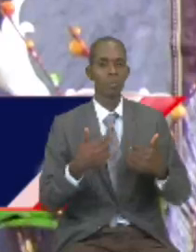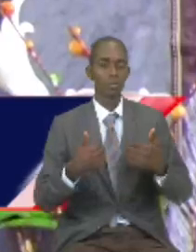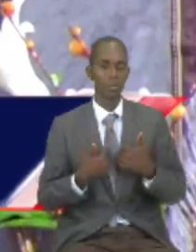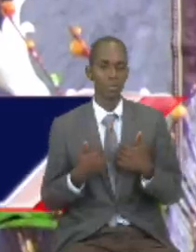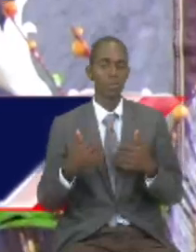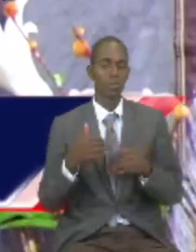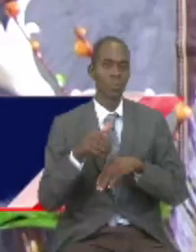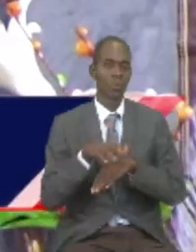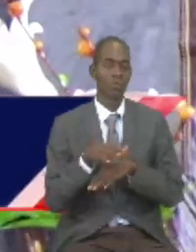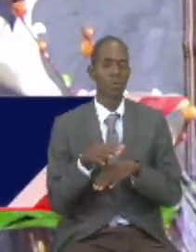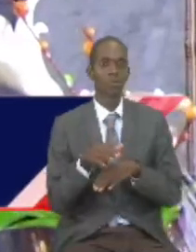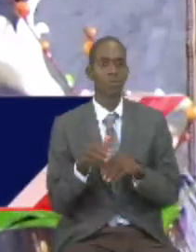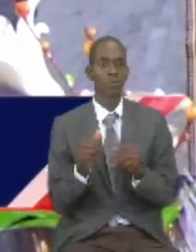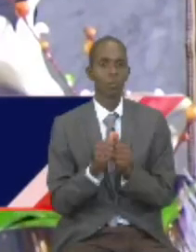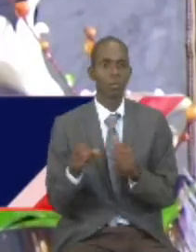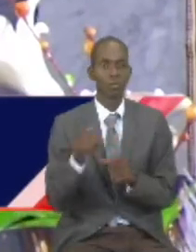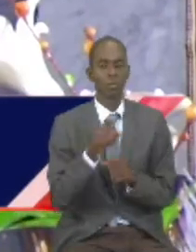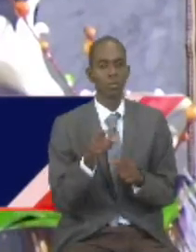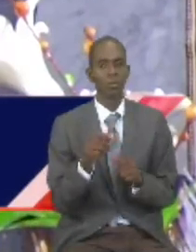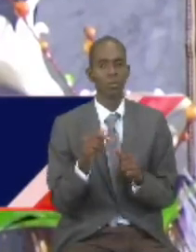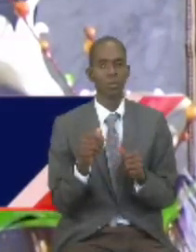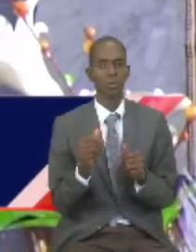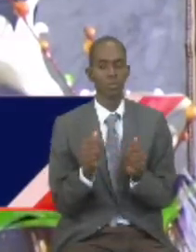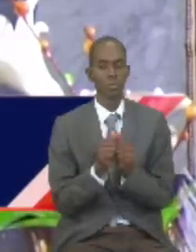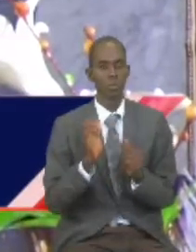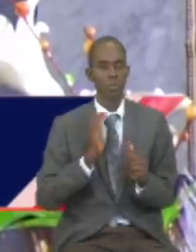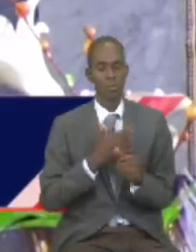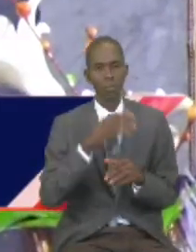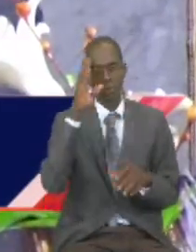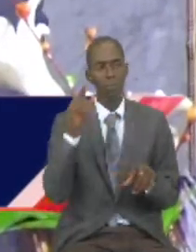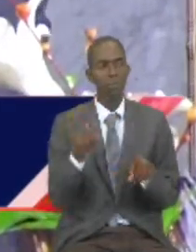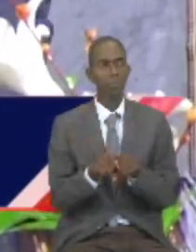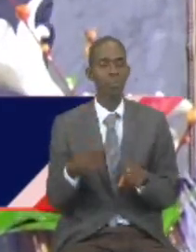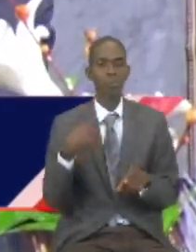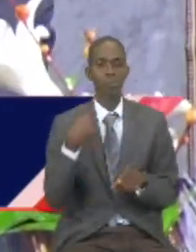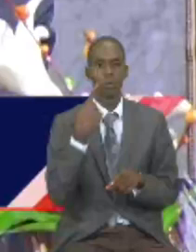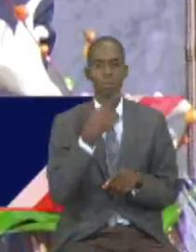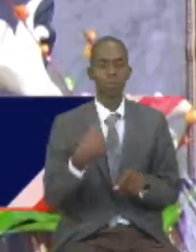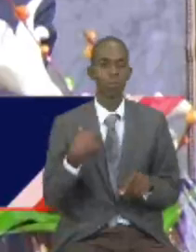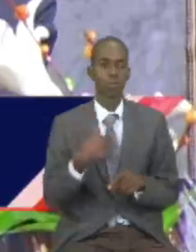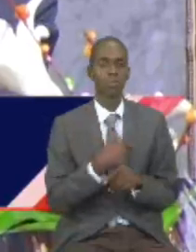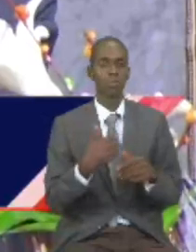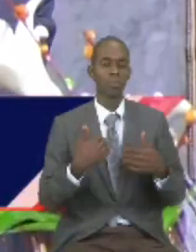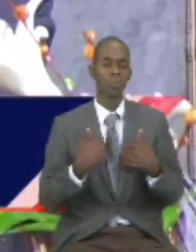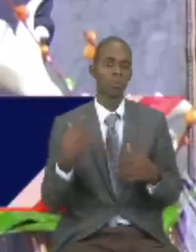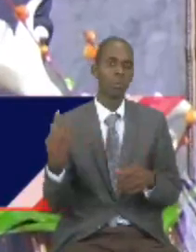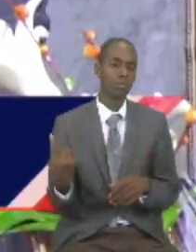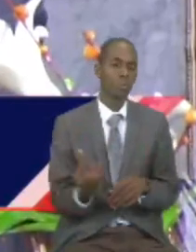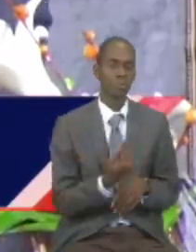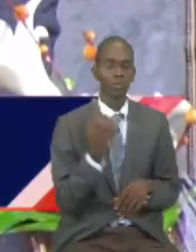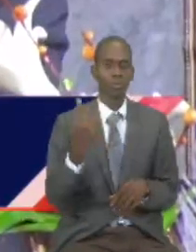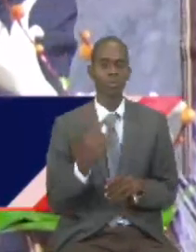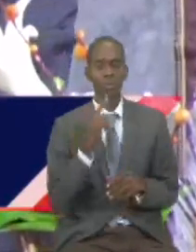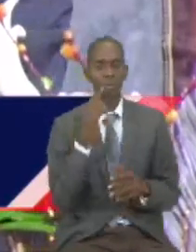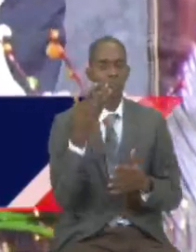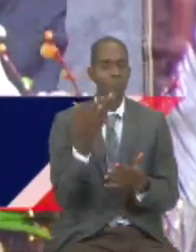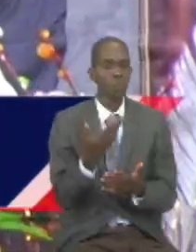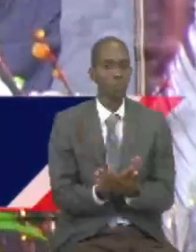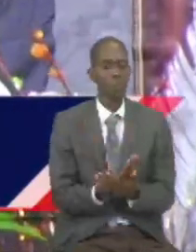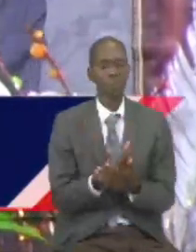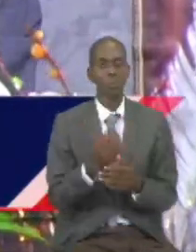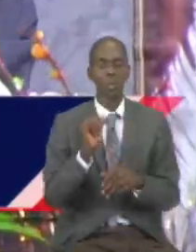Deuxième Corinthiens 8, 22. Nous envoyons avec eux notre frère, dont nous avons souvent éprouvé